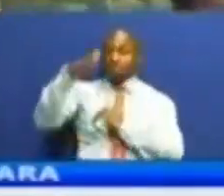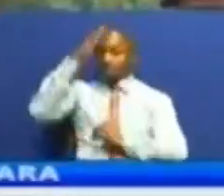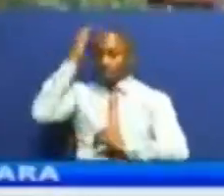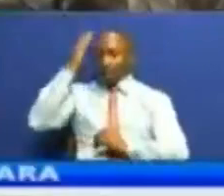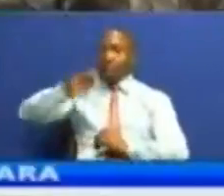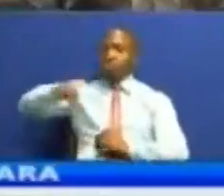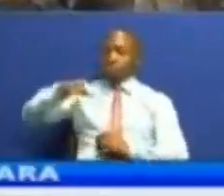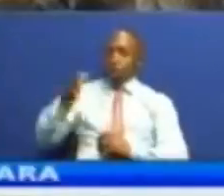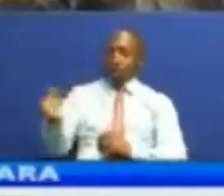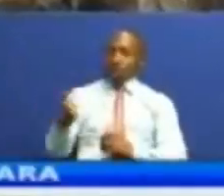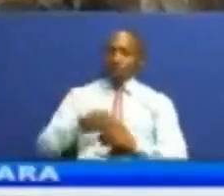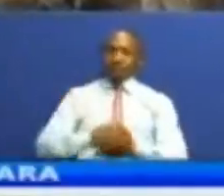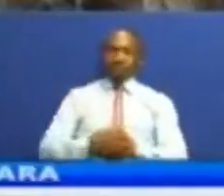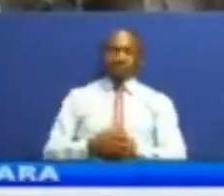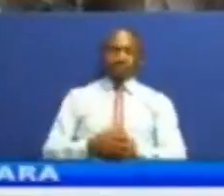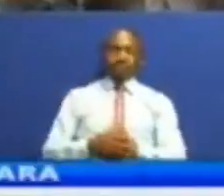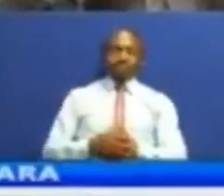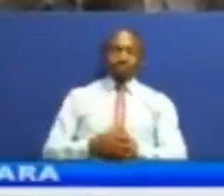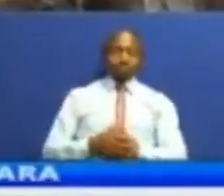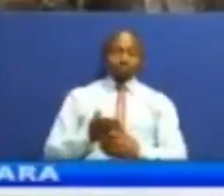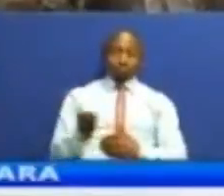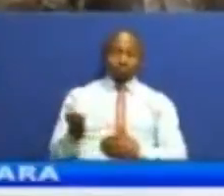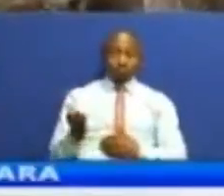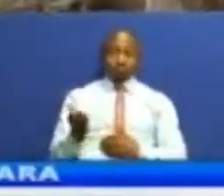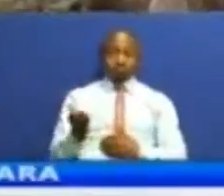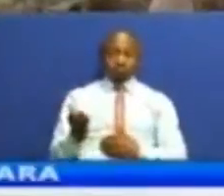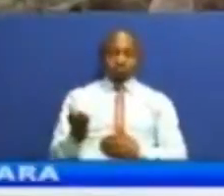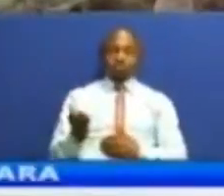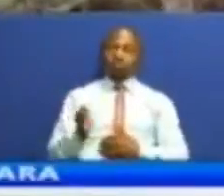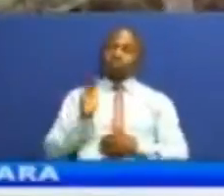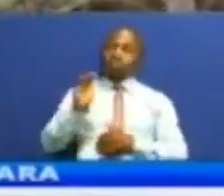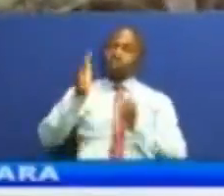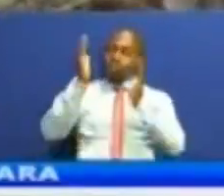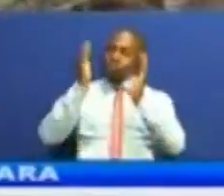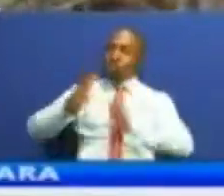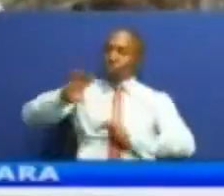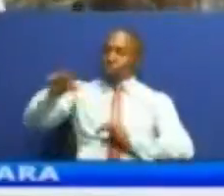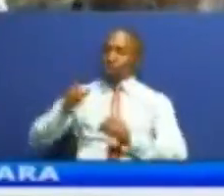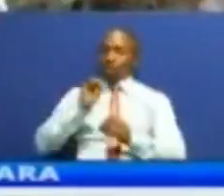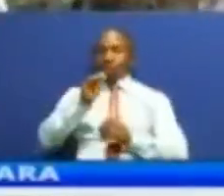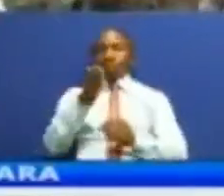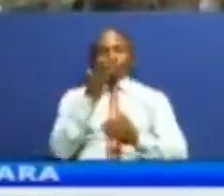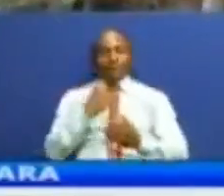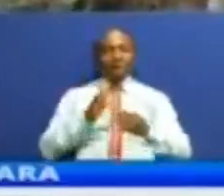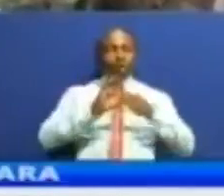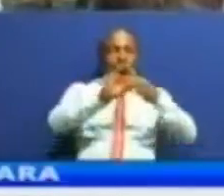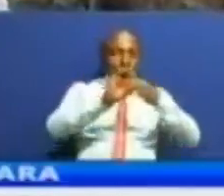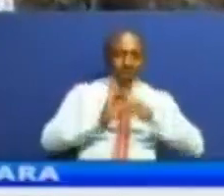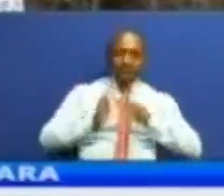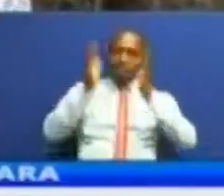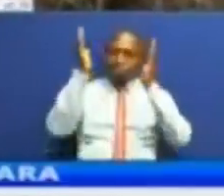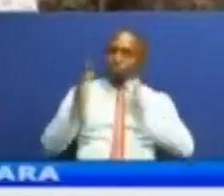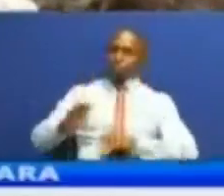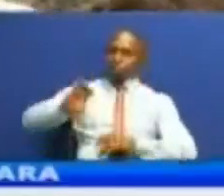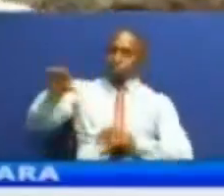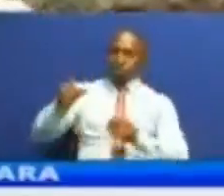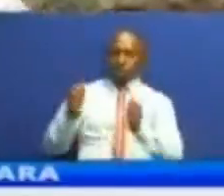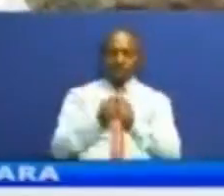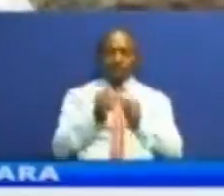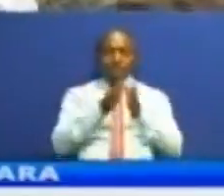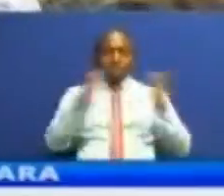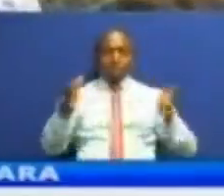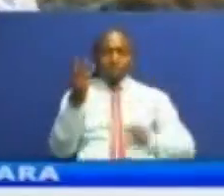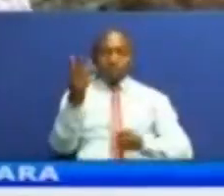mkoa. Namfikishie mkuu wa mkoa kwamba tunahitaji kushirikiana na mkoa hasa kwenye mambo makubwa matatu: